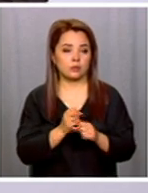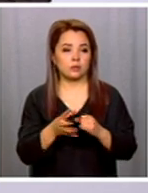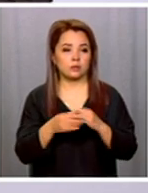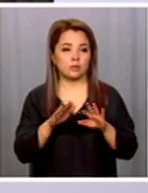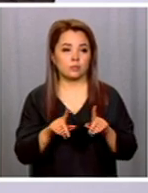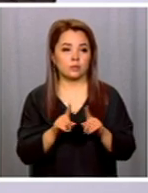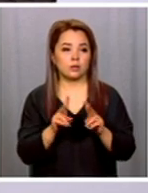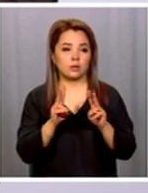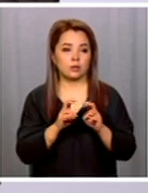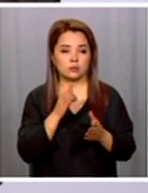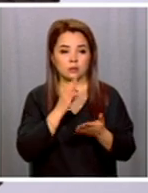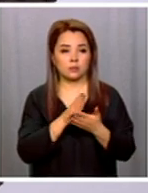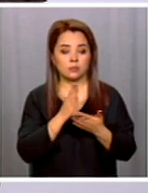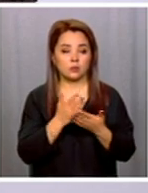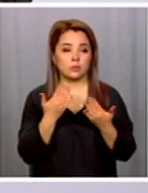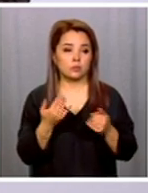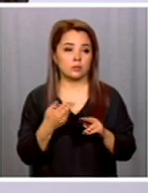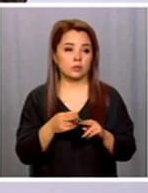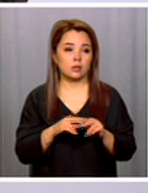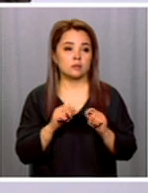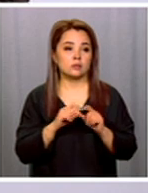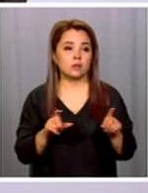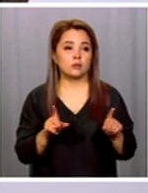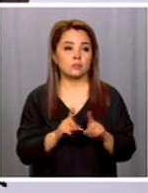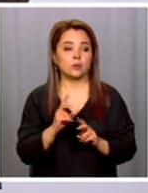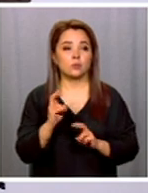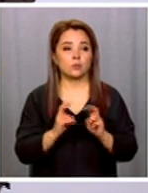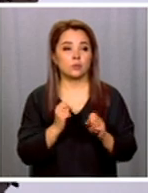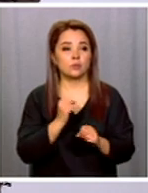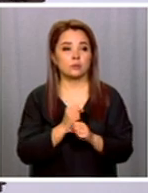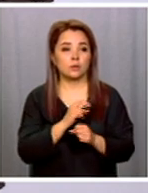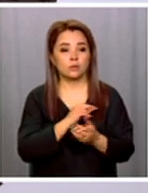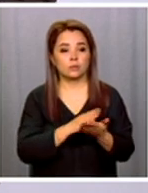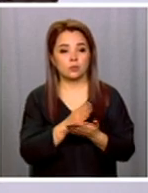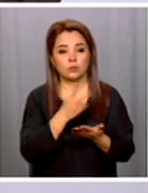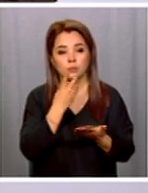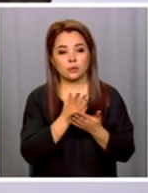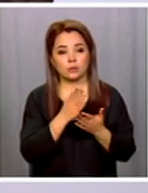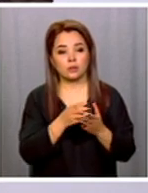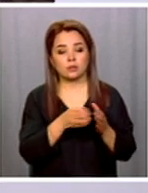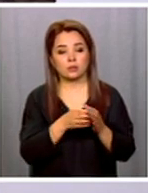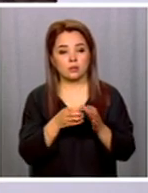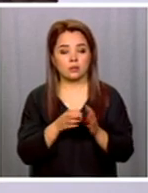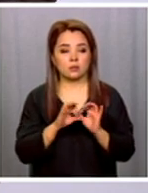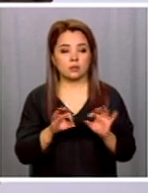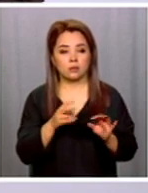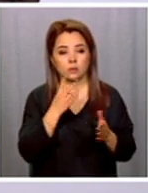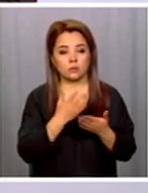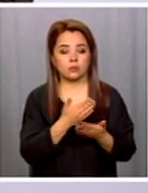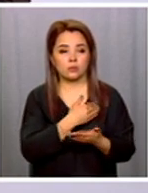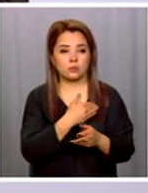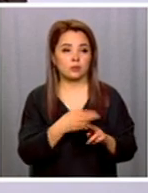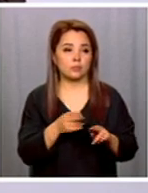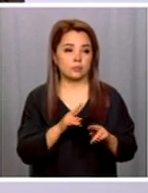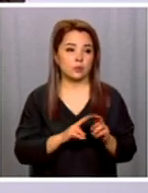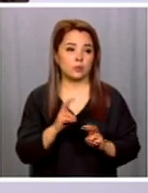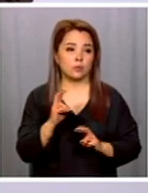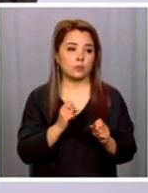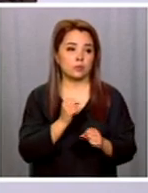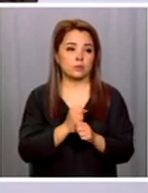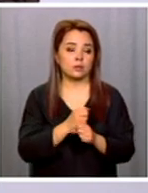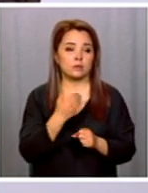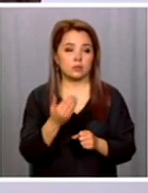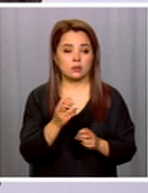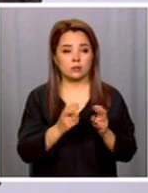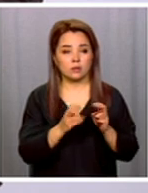қарастырған болатын болсақ, ал енді бүгінгі сабақта біз өңдеуші және қызмет көрсету салаларына тоқталатын боламыз. Яғни өңдеуші дегеніміз бұл